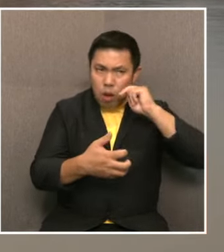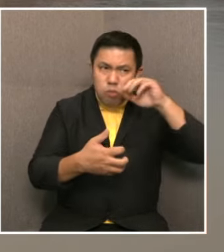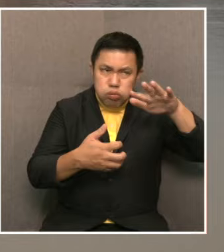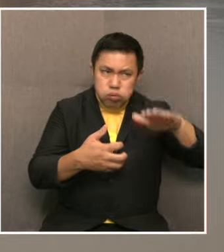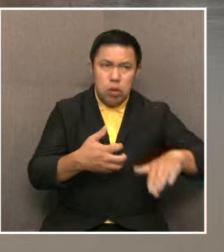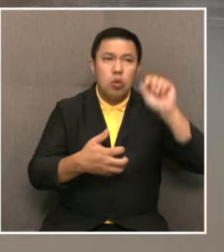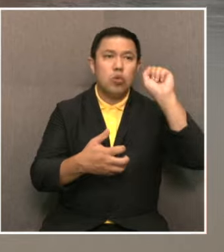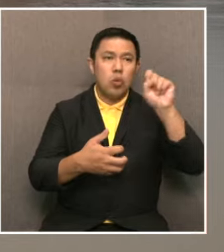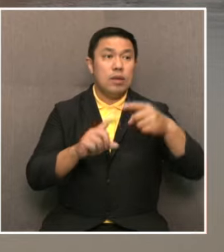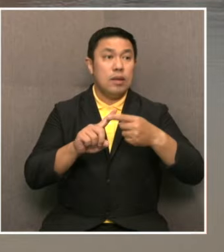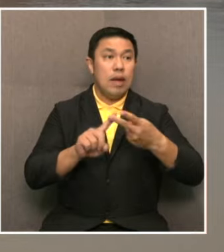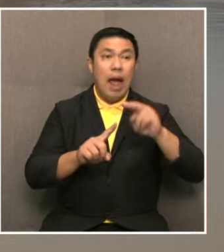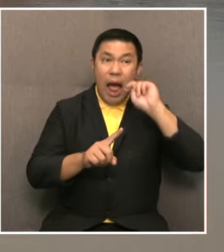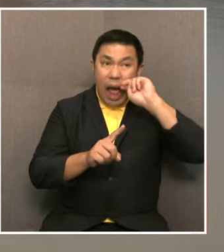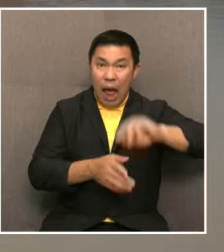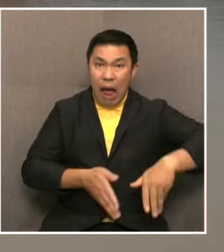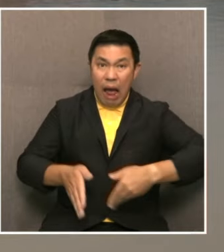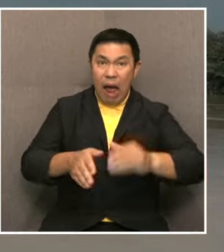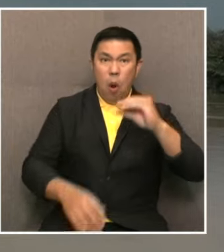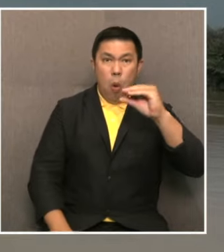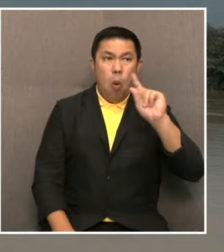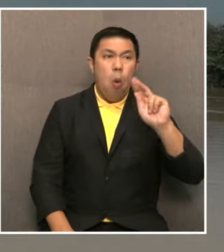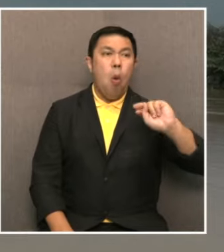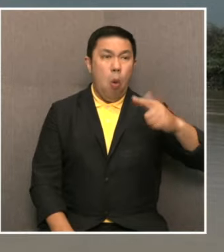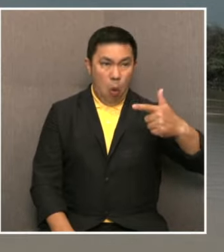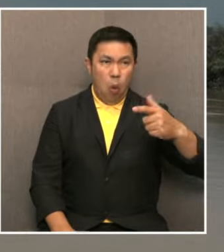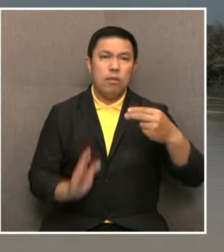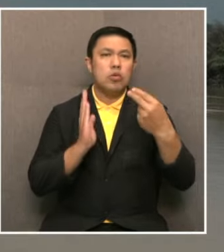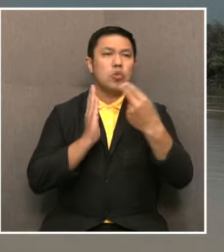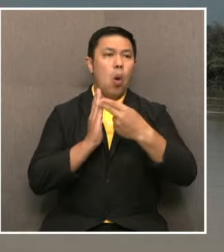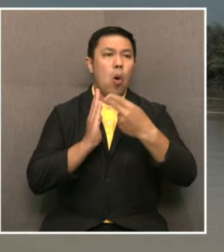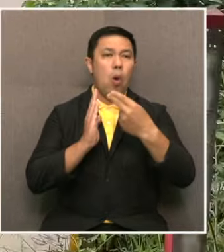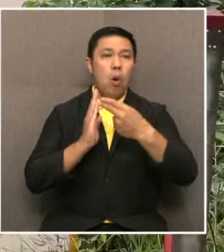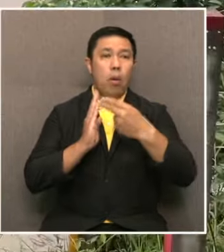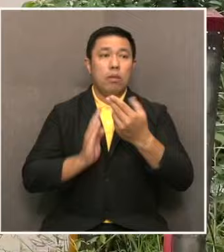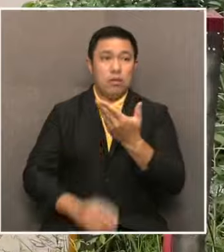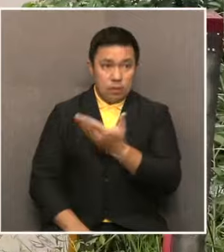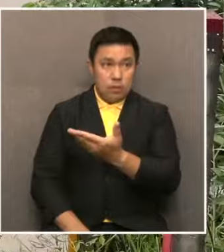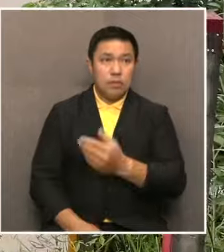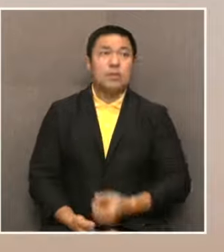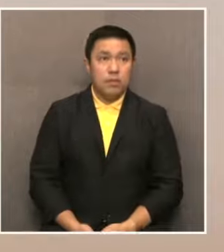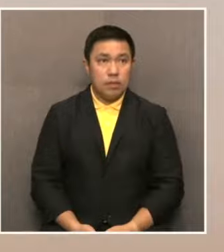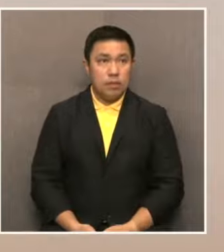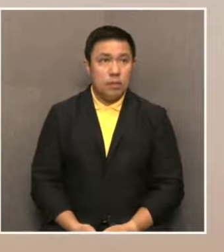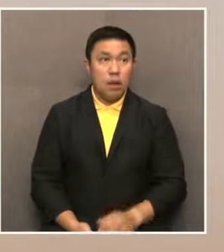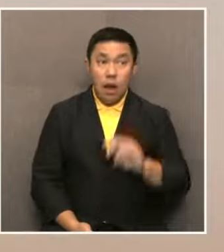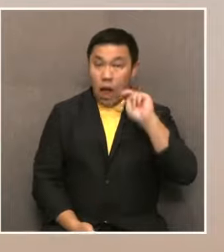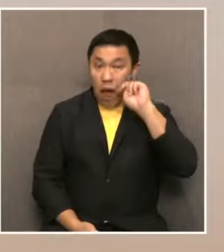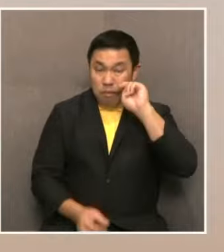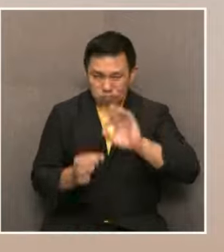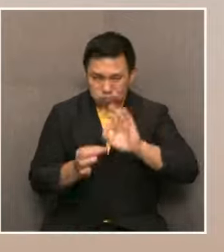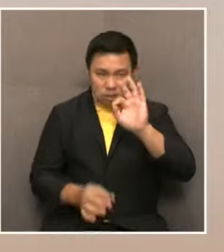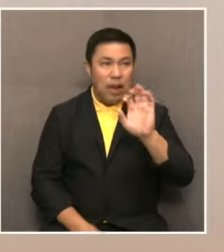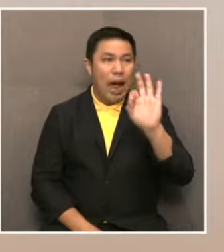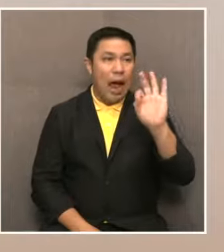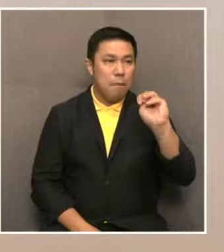สถานการณ์ระดับน้ำโขงนะคะวัดที่ส่วนอุทกวิทยาหนองคายกรมทรัพยากรน้ำเช้านี้ค่ะวัดได้ 99.